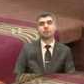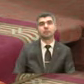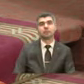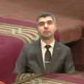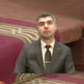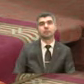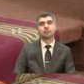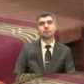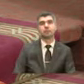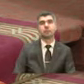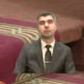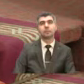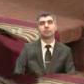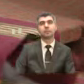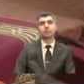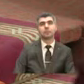للجميع،